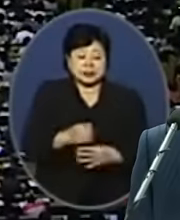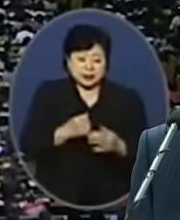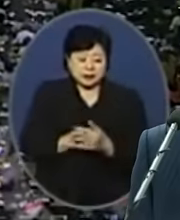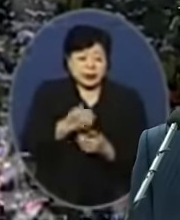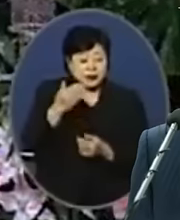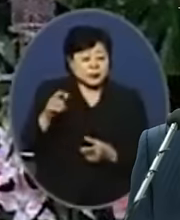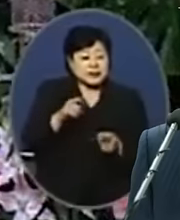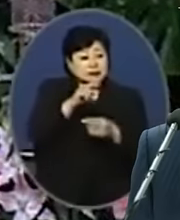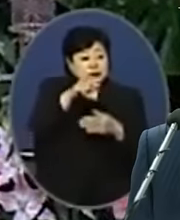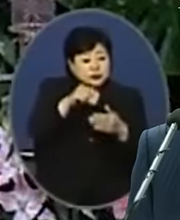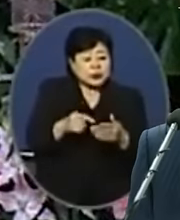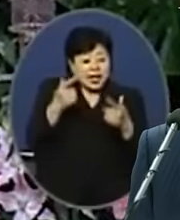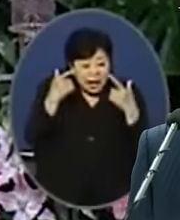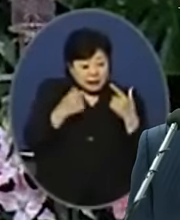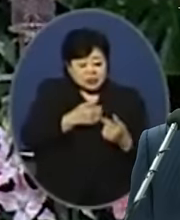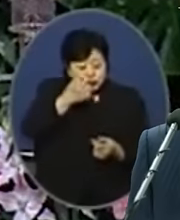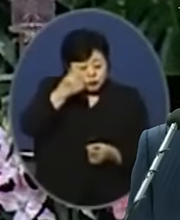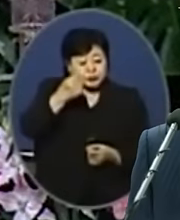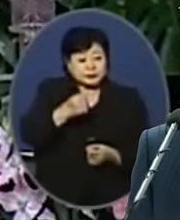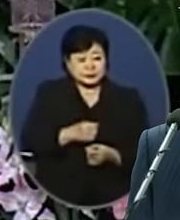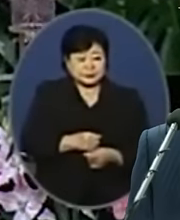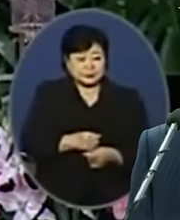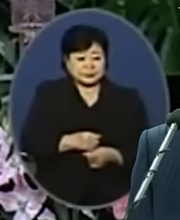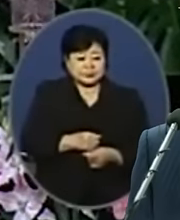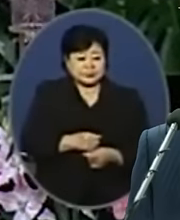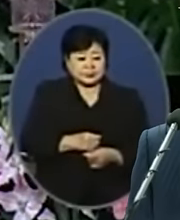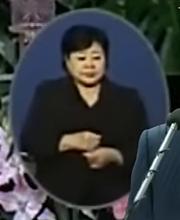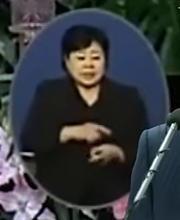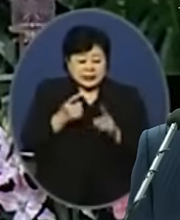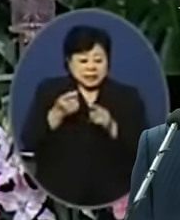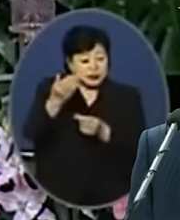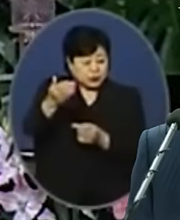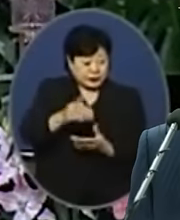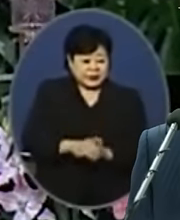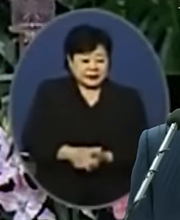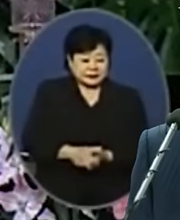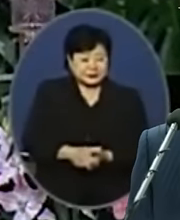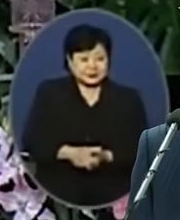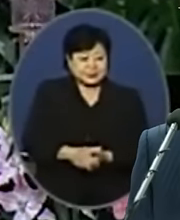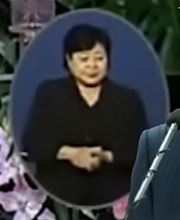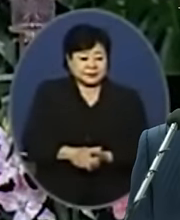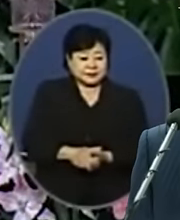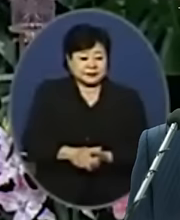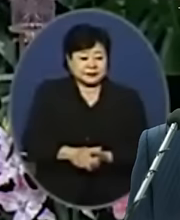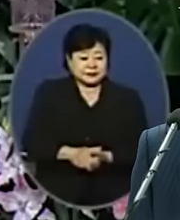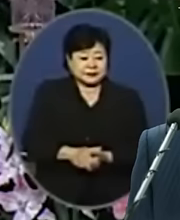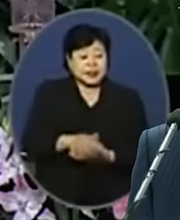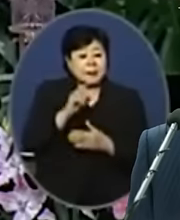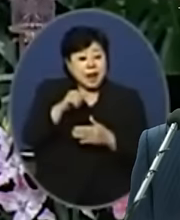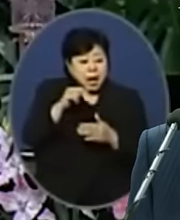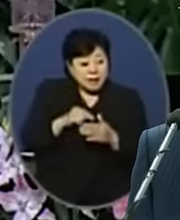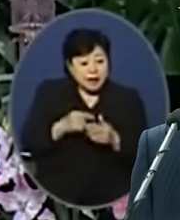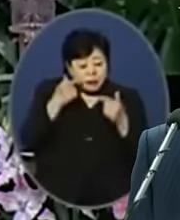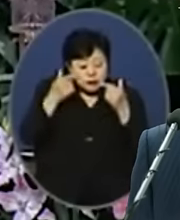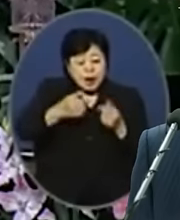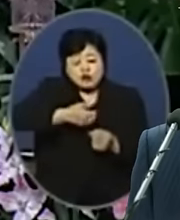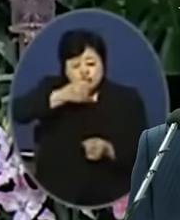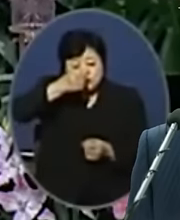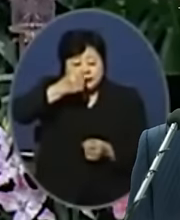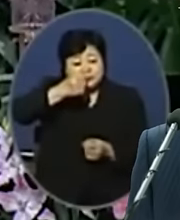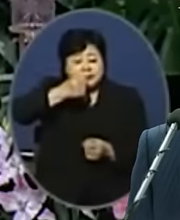그러므로 여러분의 삶에 항상 꿈을 살려놓아야 되는 것입니다. 마음에 분명한